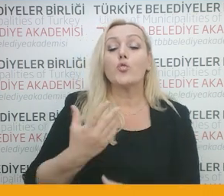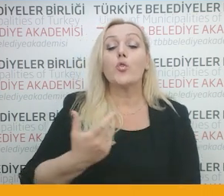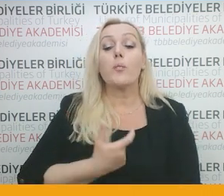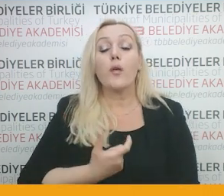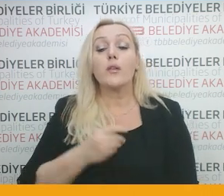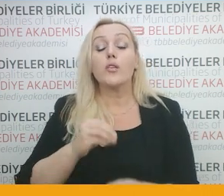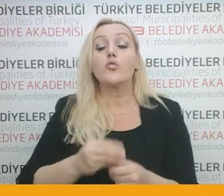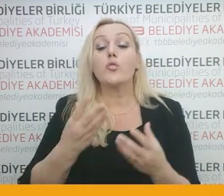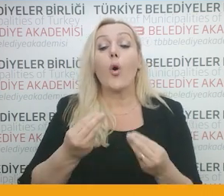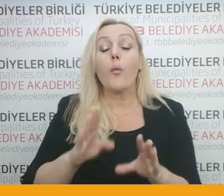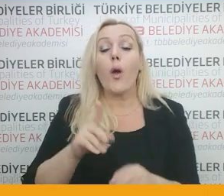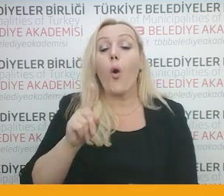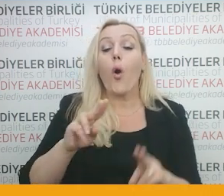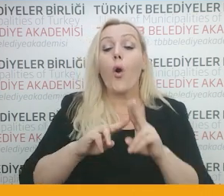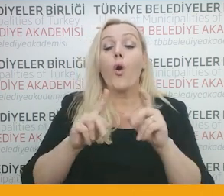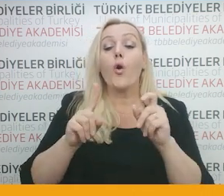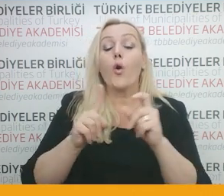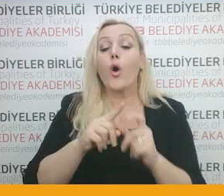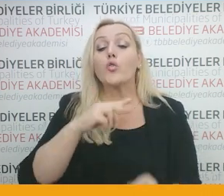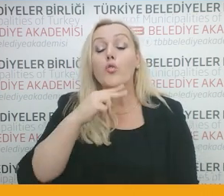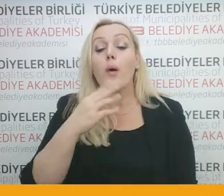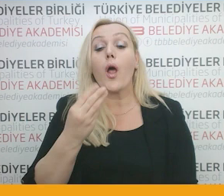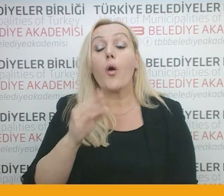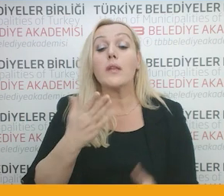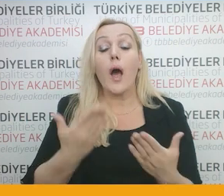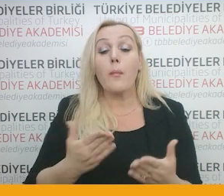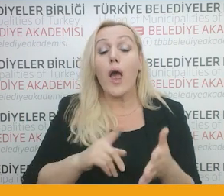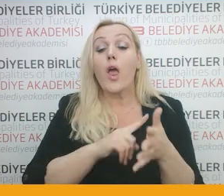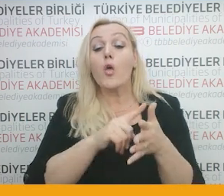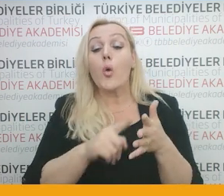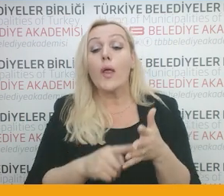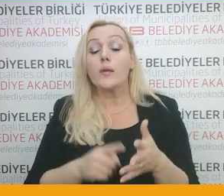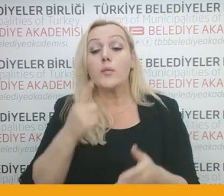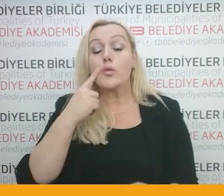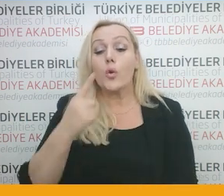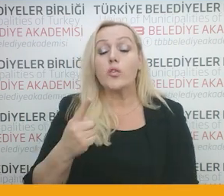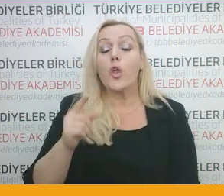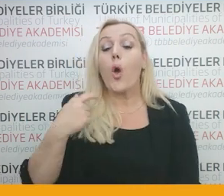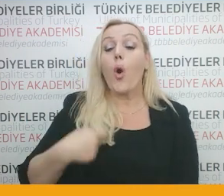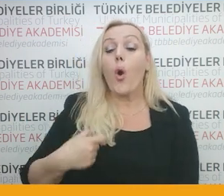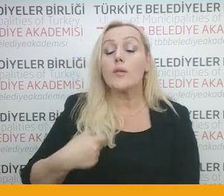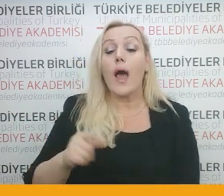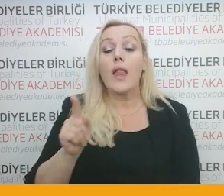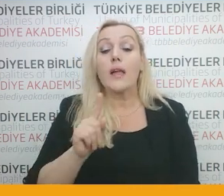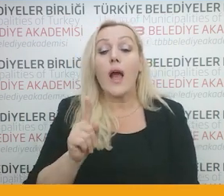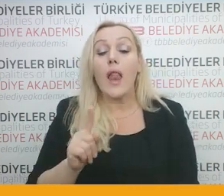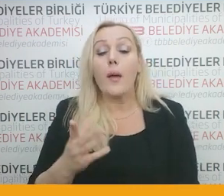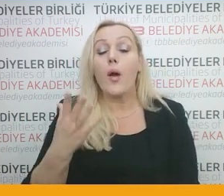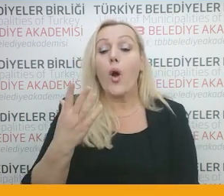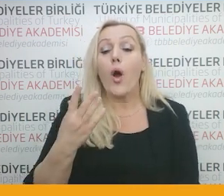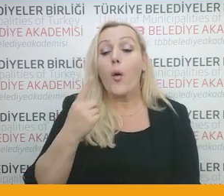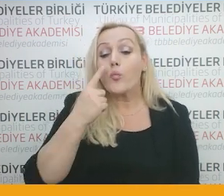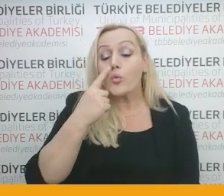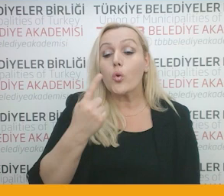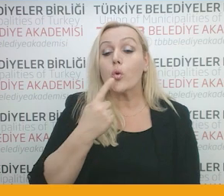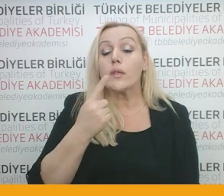sınıflandırmada kodlanmaz. Ancak üst yönetimin gördüğü hizmetler özel kalem birimi olmasa da özel kalem şeklinde kodlanır. Yani özel kalem müdürlüğü